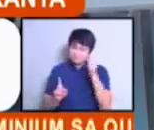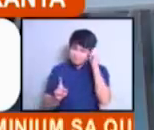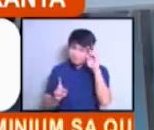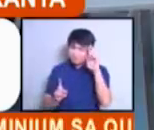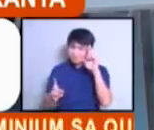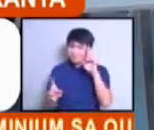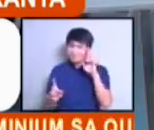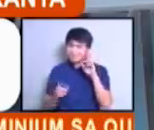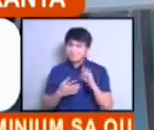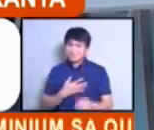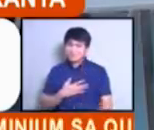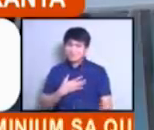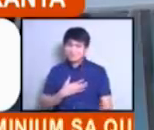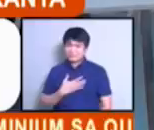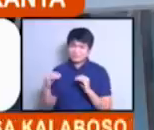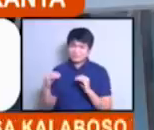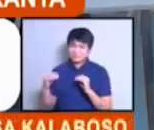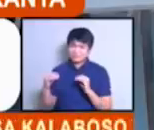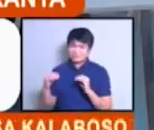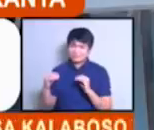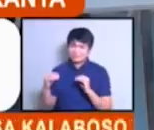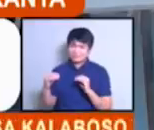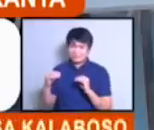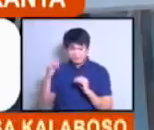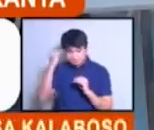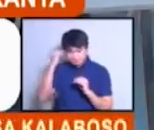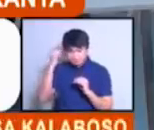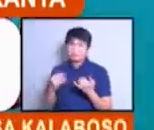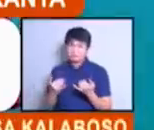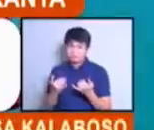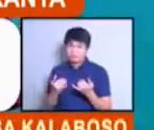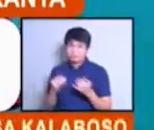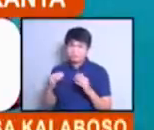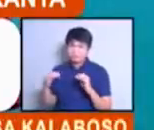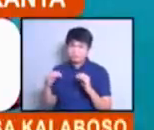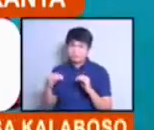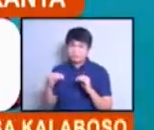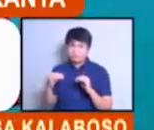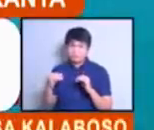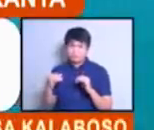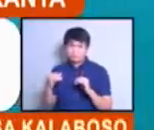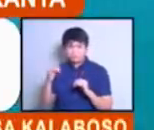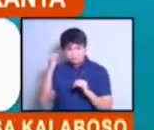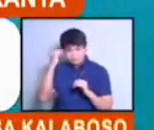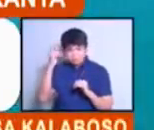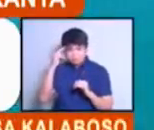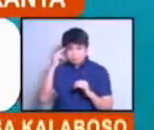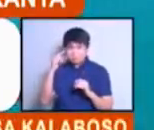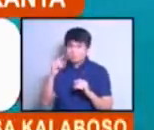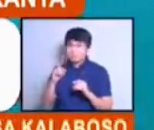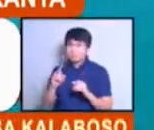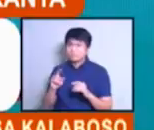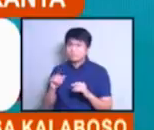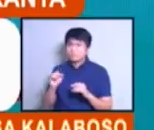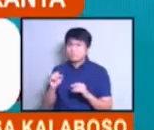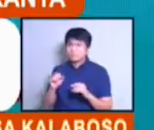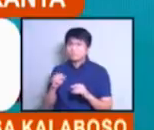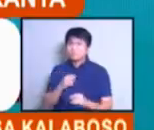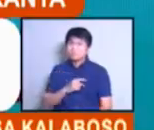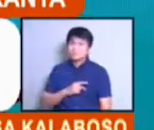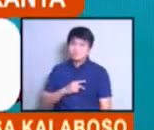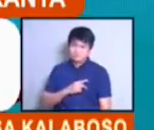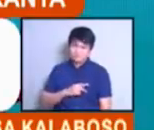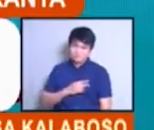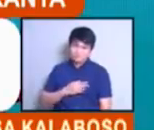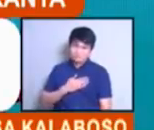mangyari. Gusto ko rin kausapin si Mr. Jomar po. Oh, sige. Mag-usap kayo ngayon. Sige. Sir Jomar. Yes, Mike. Pasensya na po sa hindi